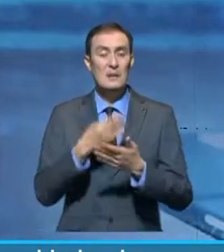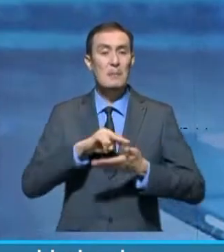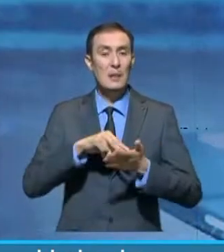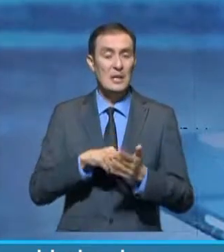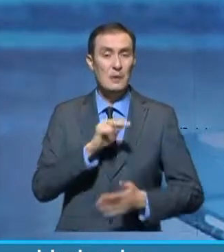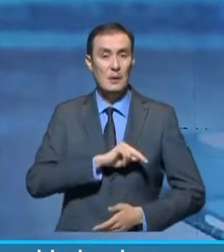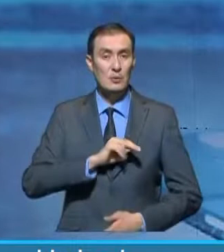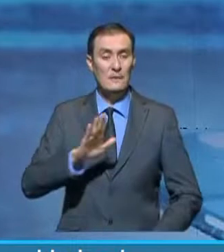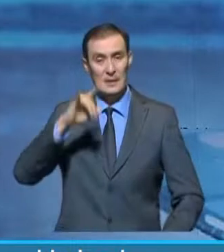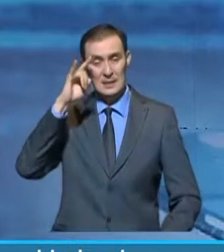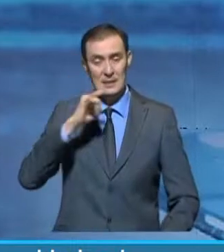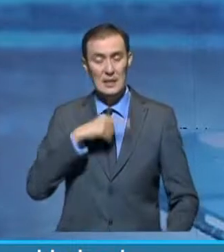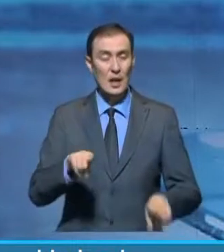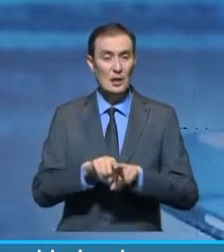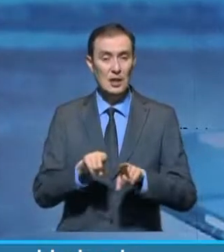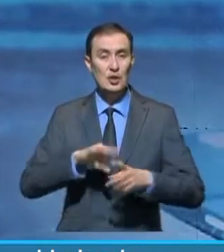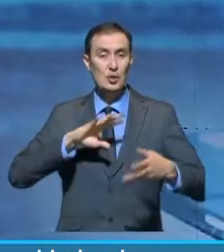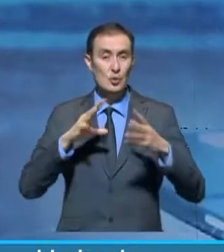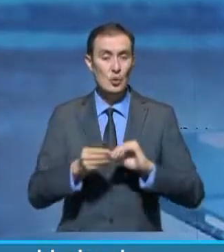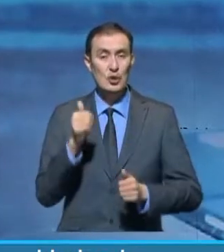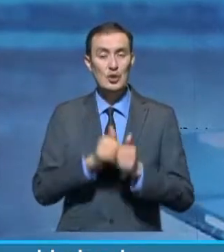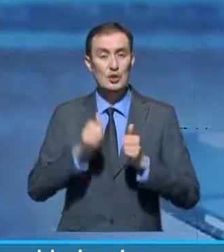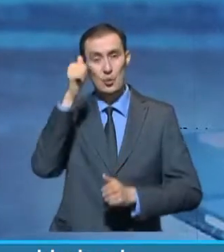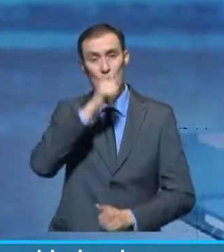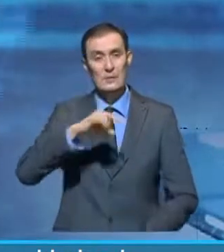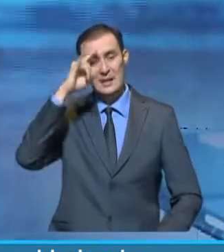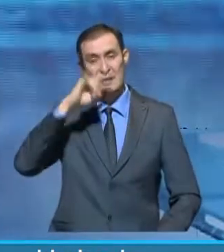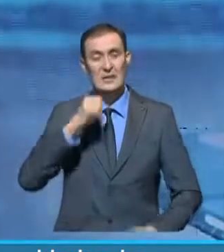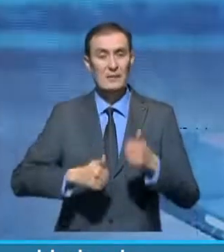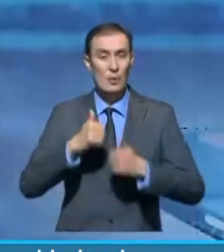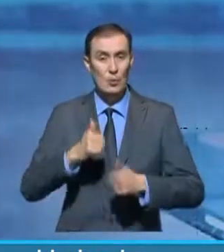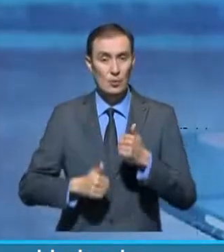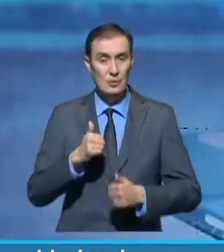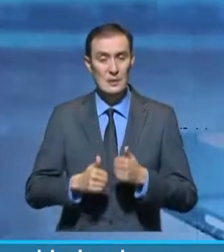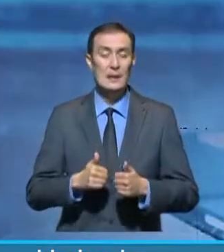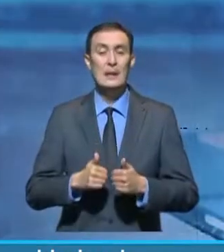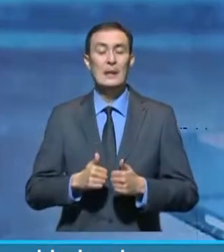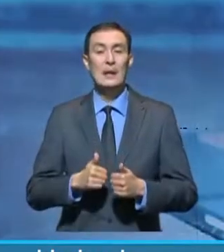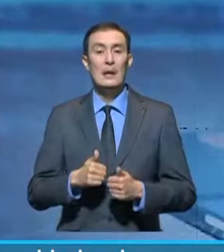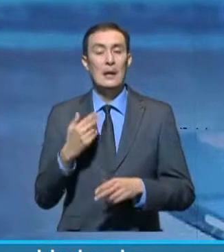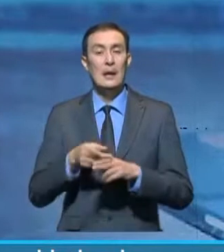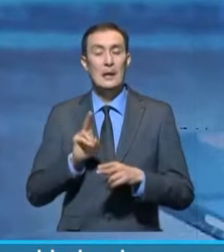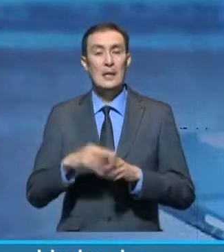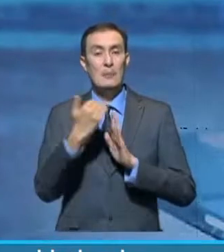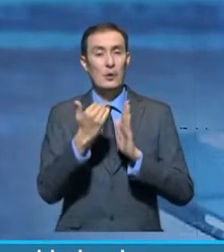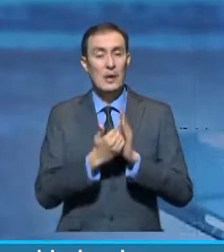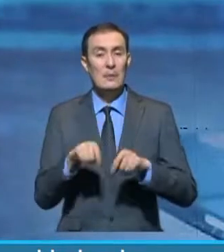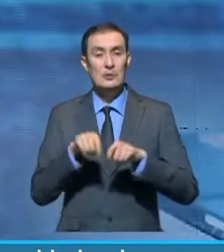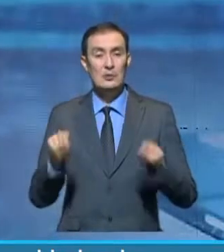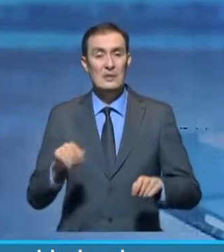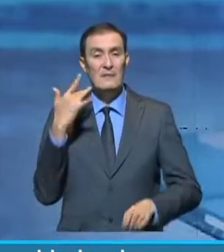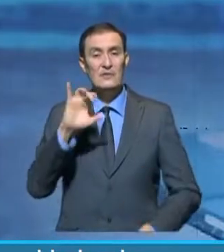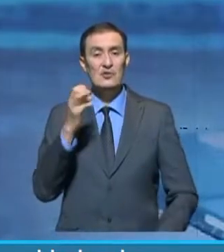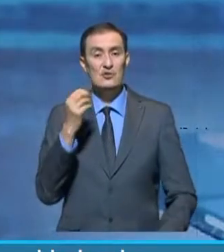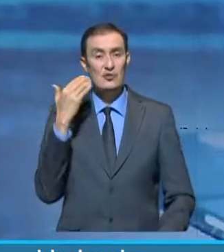планами работы в Казахстане, а также подвела итоги ежегодного казахстанского конкурса Soul for Tomorrow. Эта программа создана в США